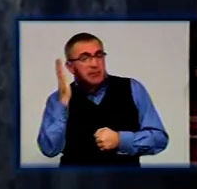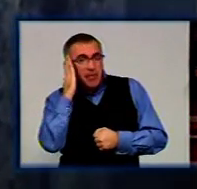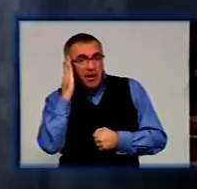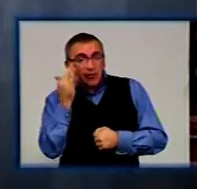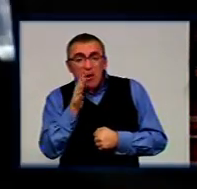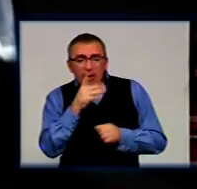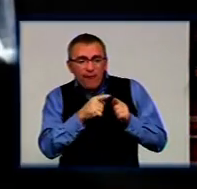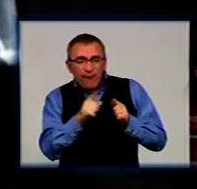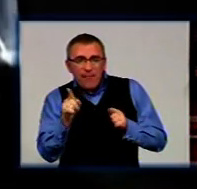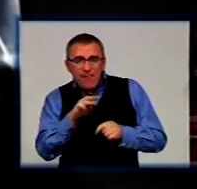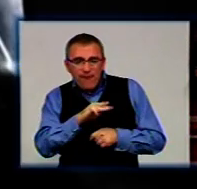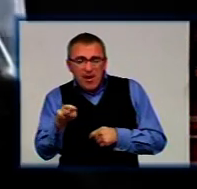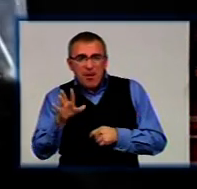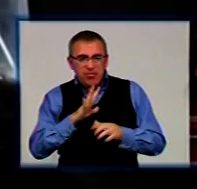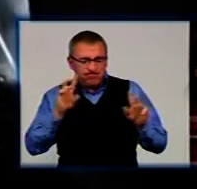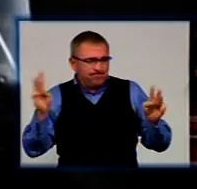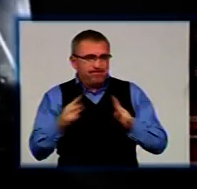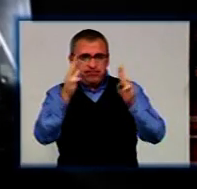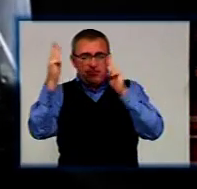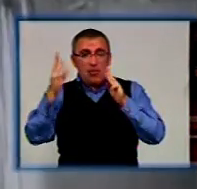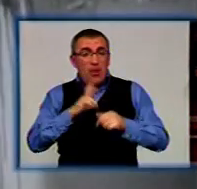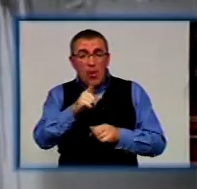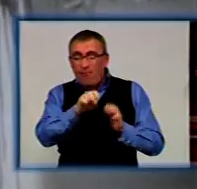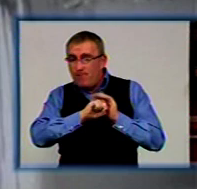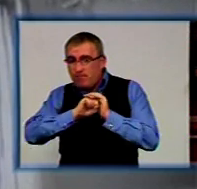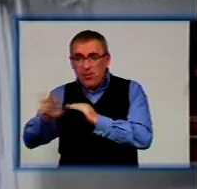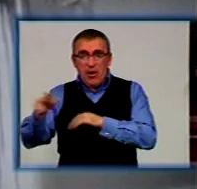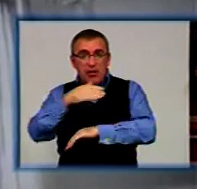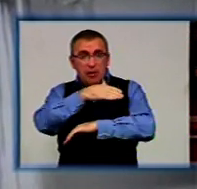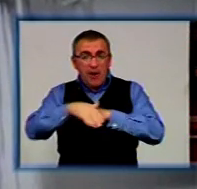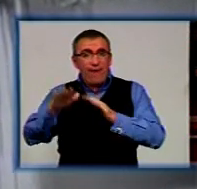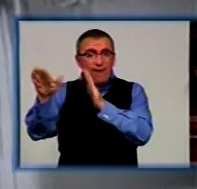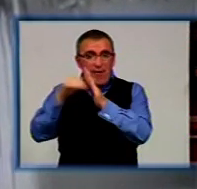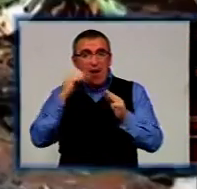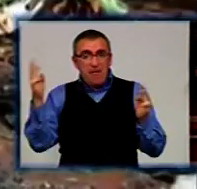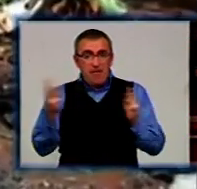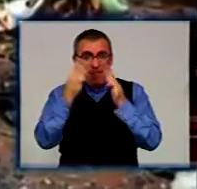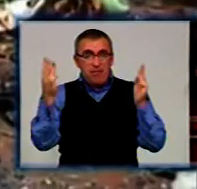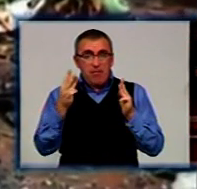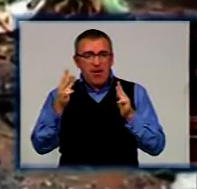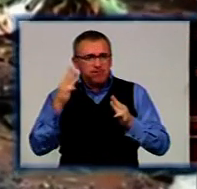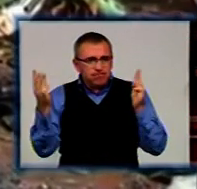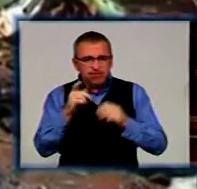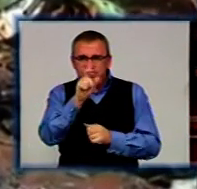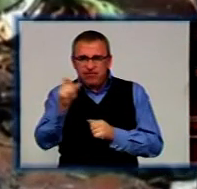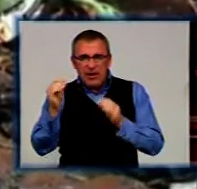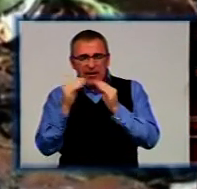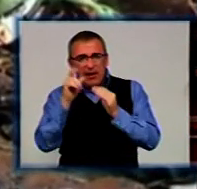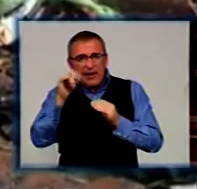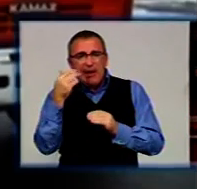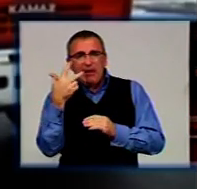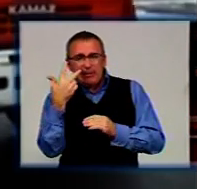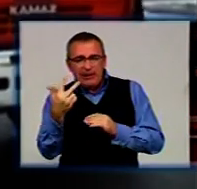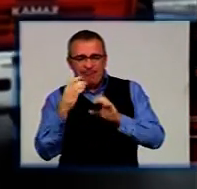лічені хвилини в оселі спалахнув вогонь. Мати з донькою вибігли на вулицю та викликали рятувальників. Гасили пожежу 10 надзвичайників та 3 пожежні